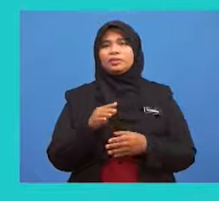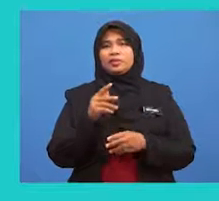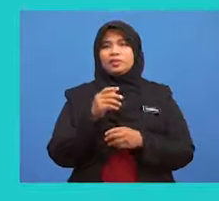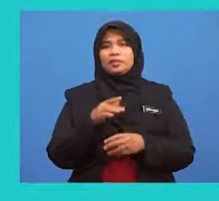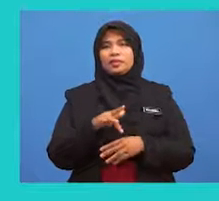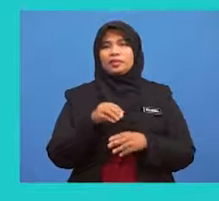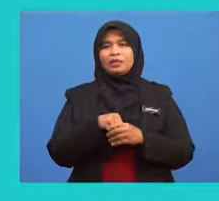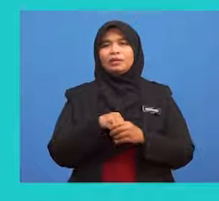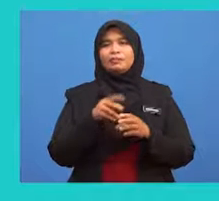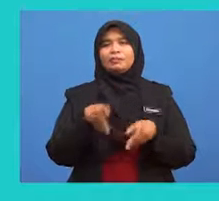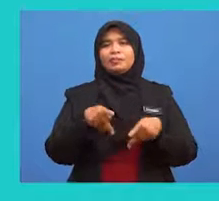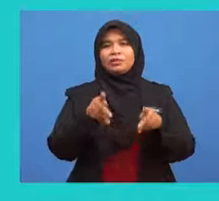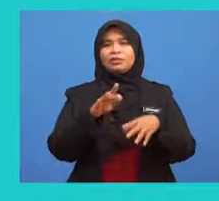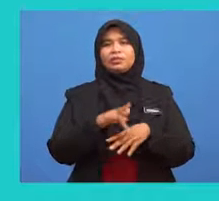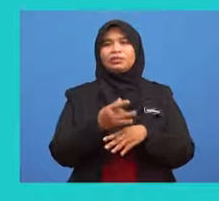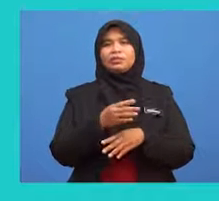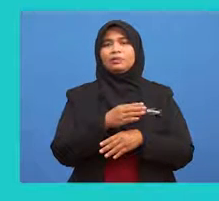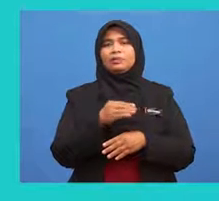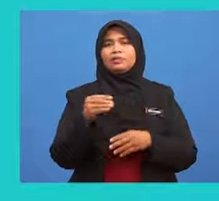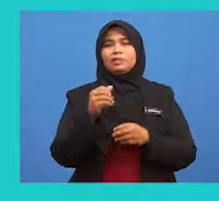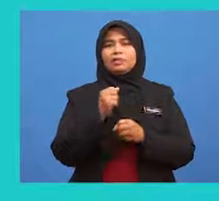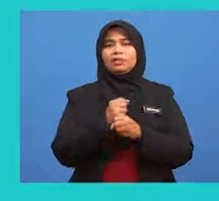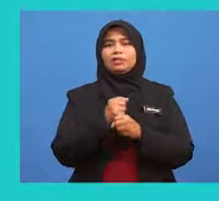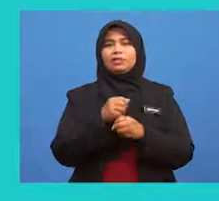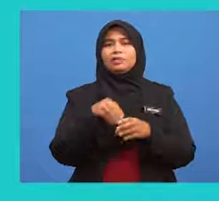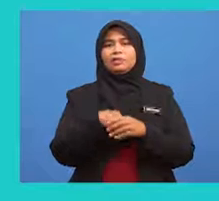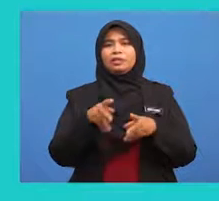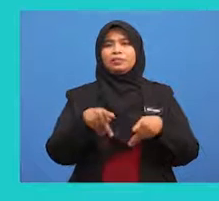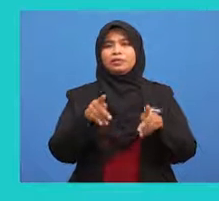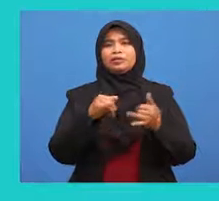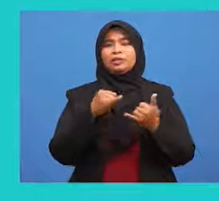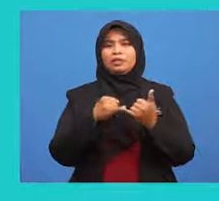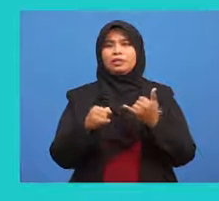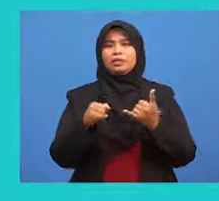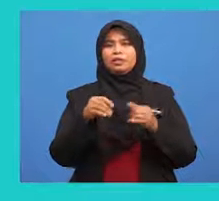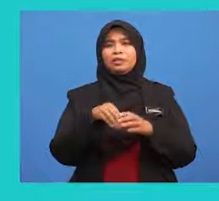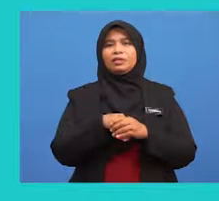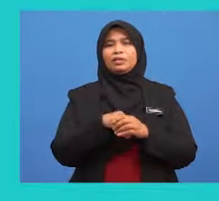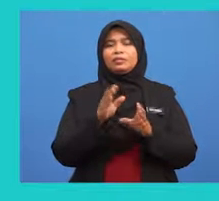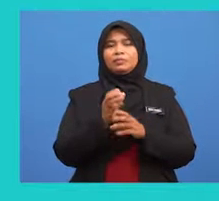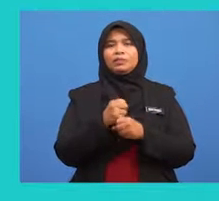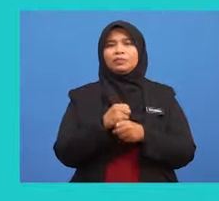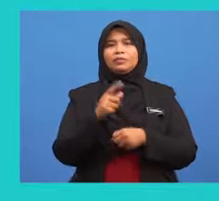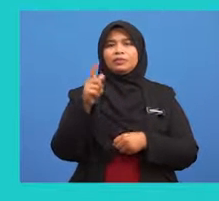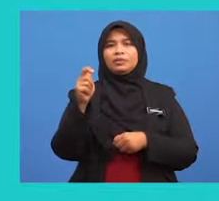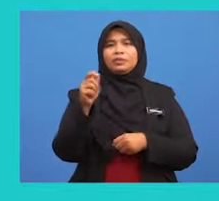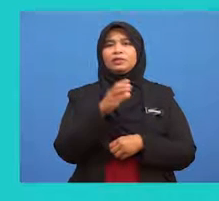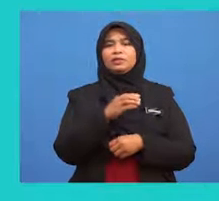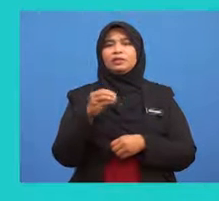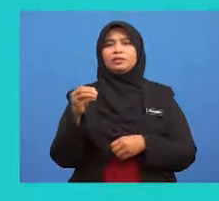kerja dalam proses akhir dalam bentuk T dan format penyata. Yang